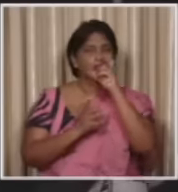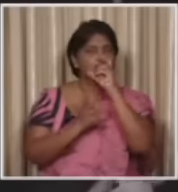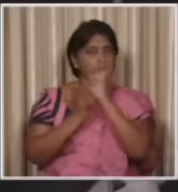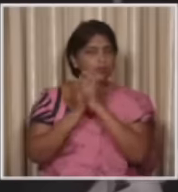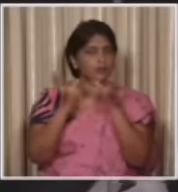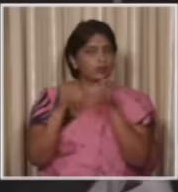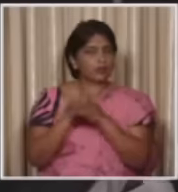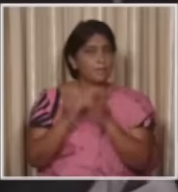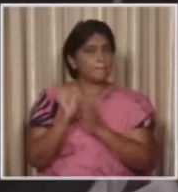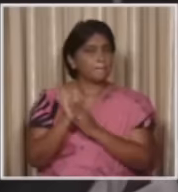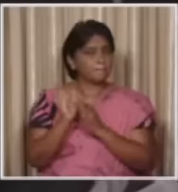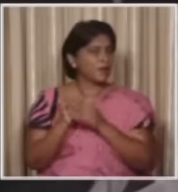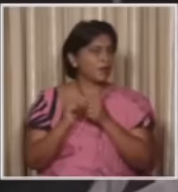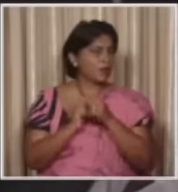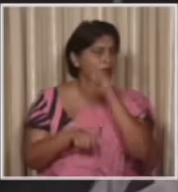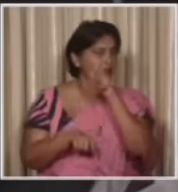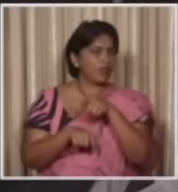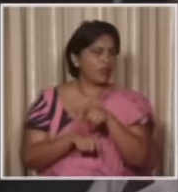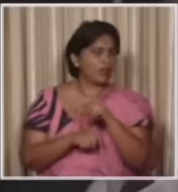ඉන්න සමාජිකයෝ කොහොමද